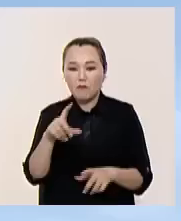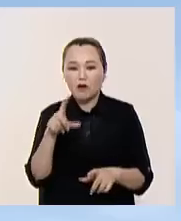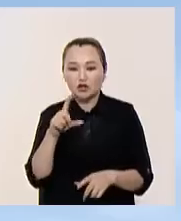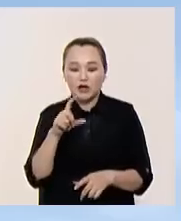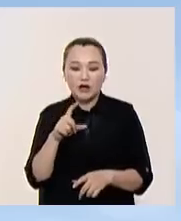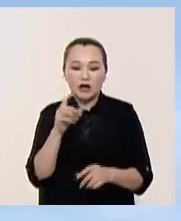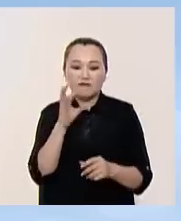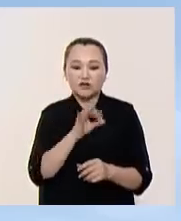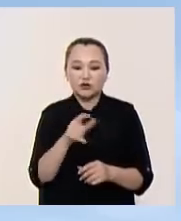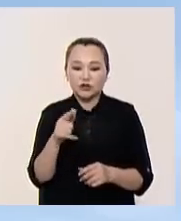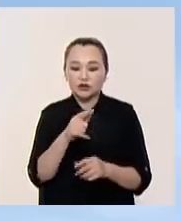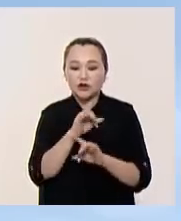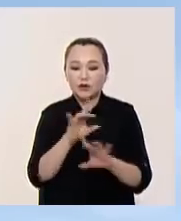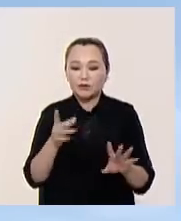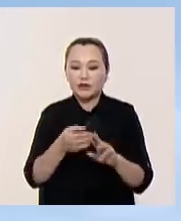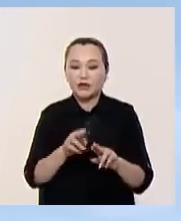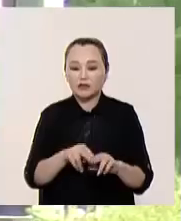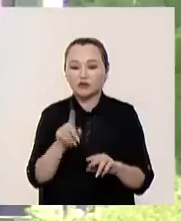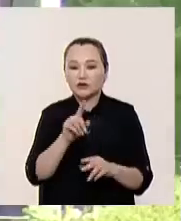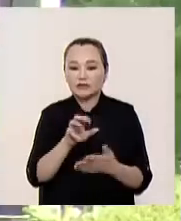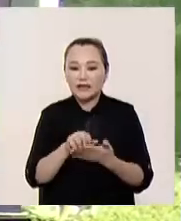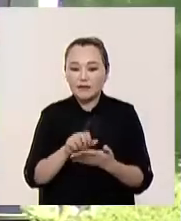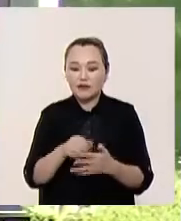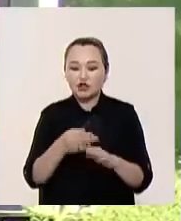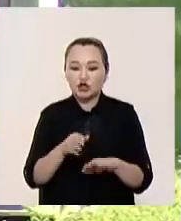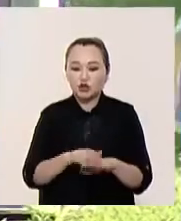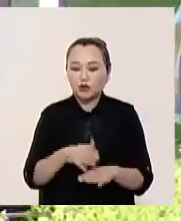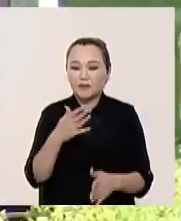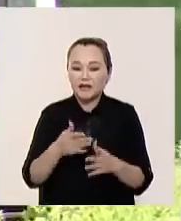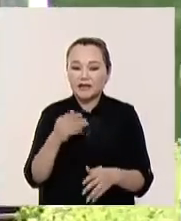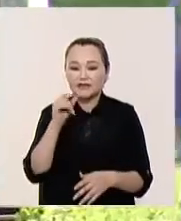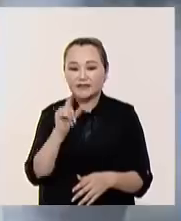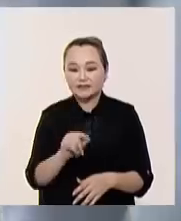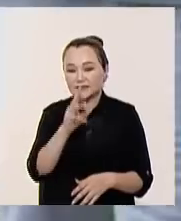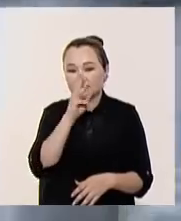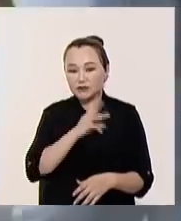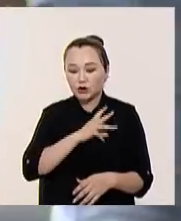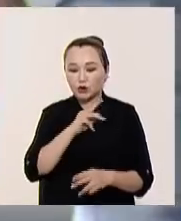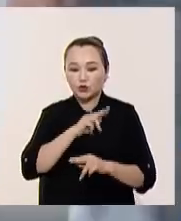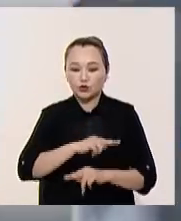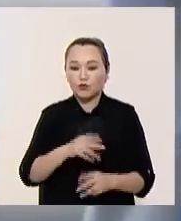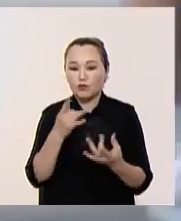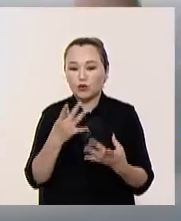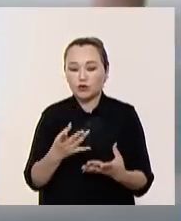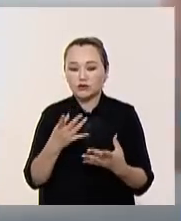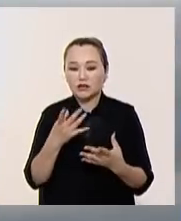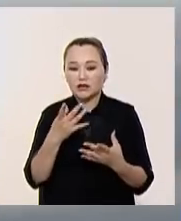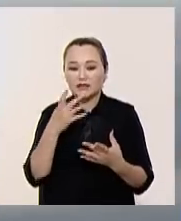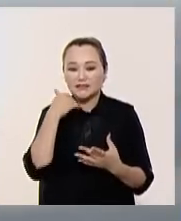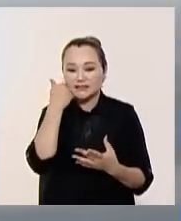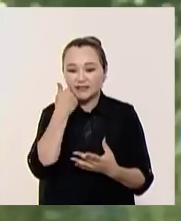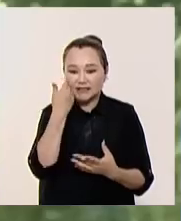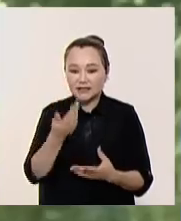большая. Граждане же объясняют это тем, что заниматься тяжелым или низкооплачиваемым трудом просто-напросто